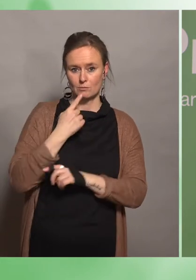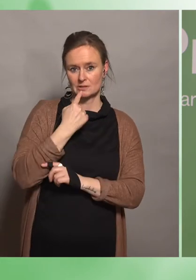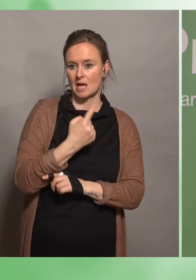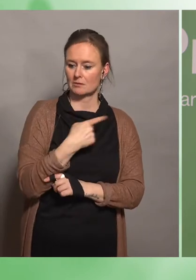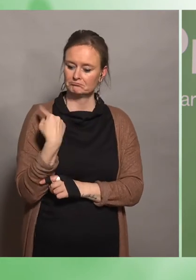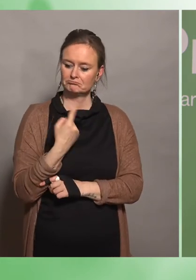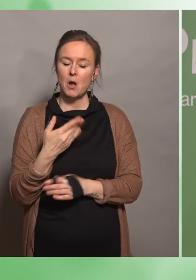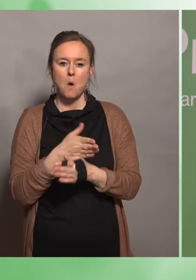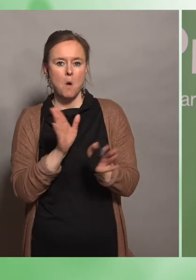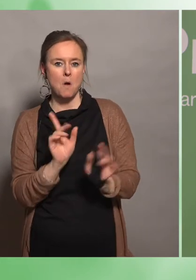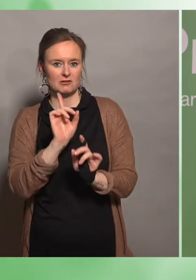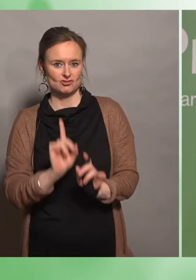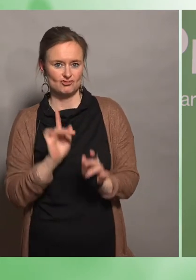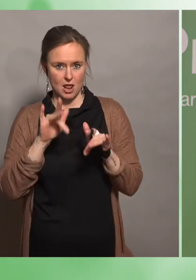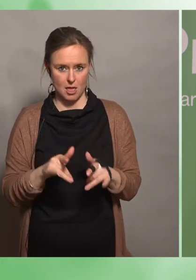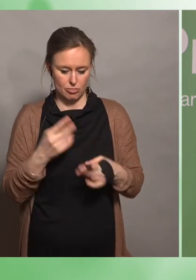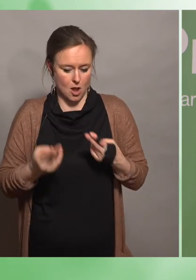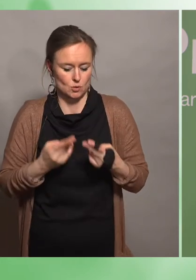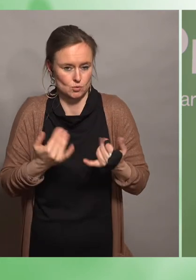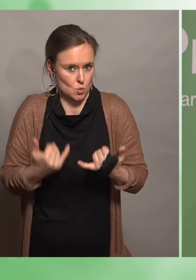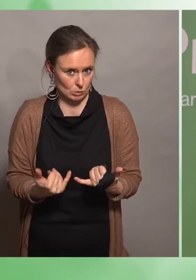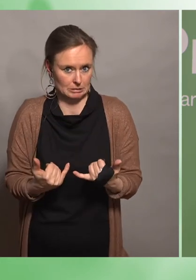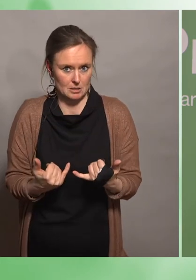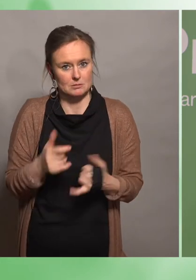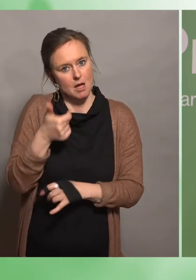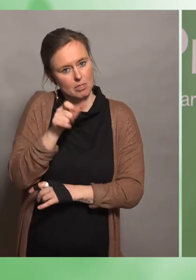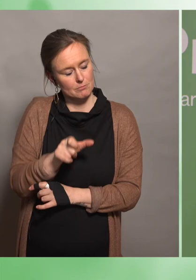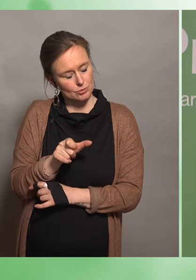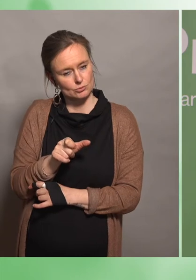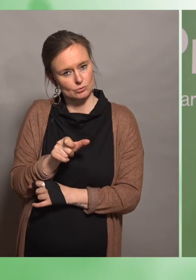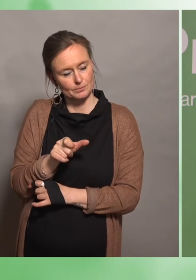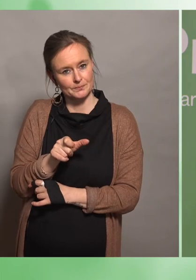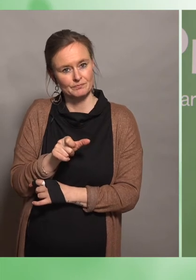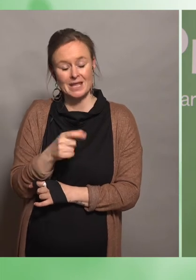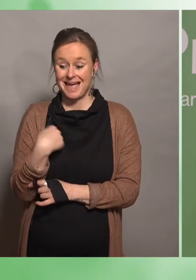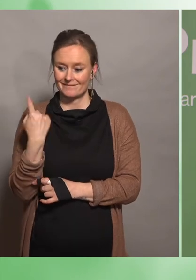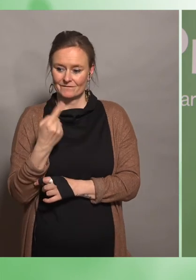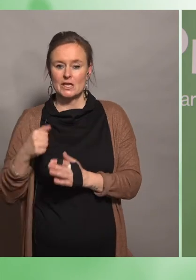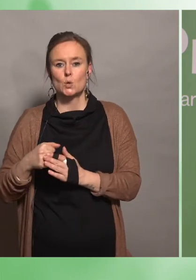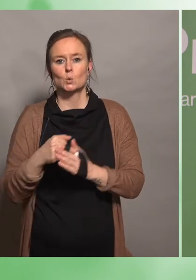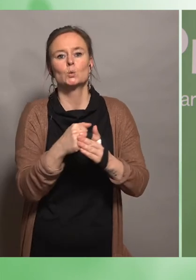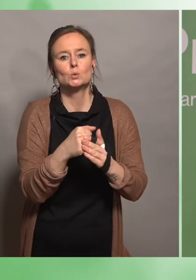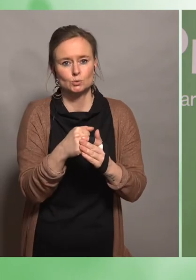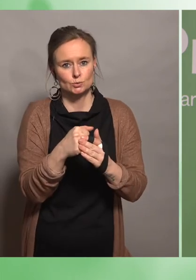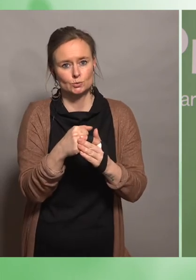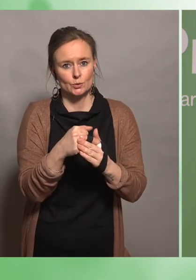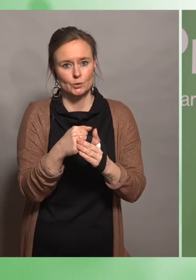suchen jemanden, ist ja gerade ein sehr akutes und aktuelles Thema. Wir unterstützen dann schon beim